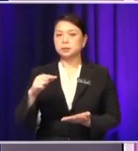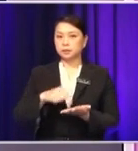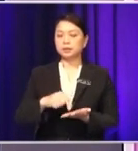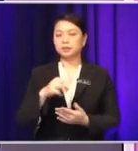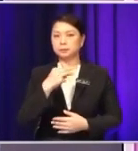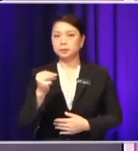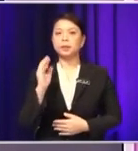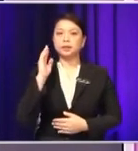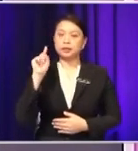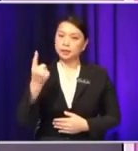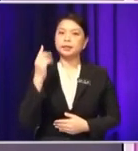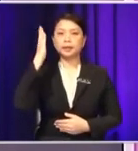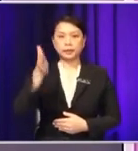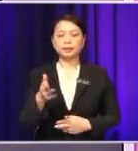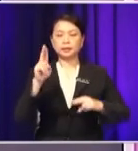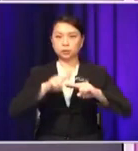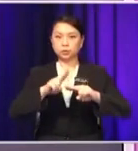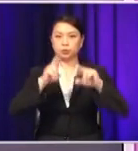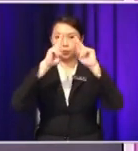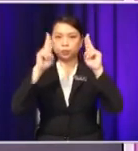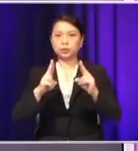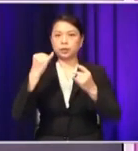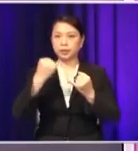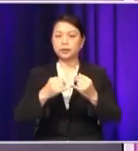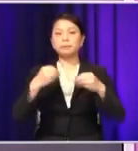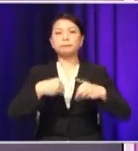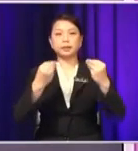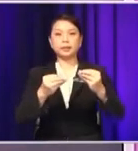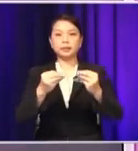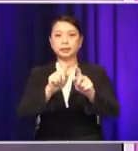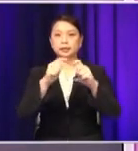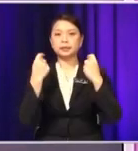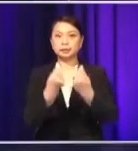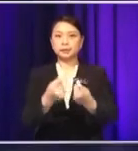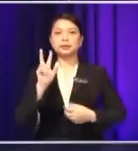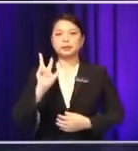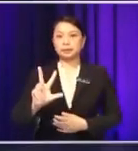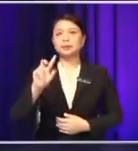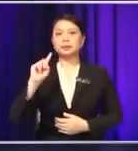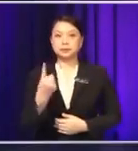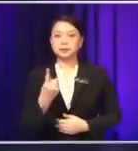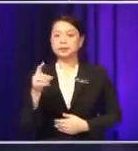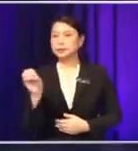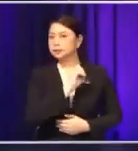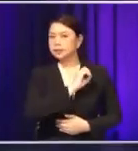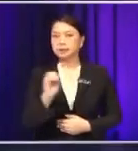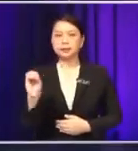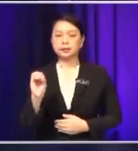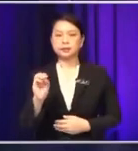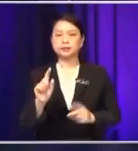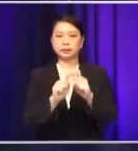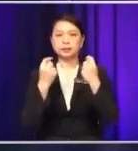hanya akan menduduki ujian akhir bagi tingkatan 3 sahaja, Ria. Dia tidak akan melibatkan tingkatan 1 atau 2, okay,